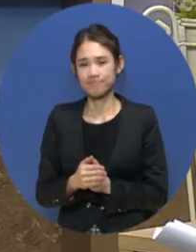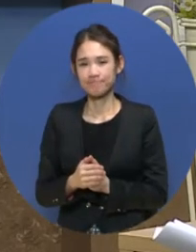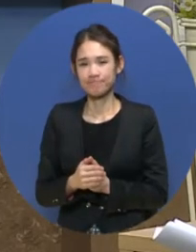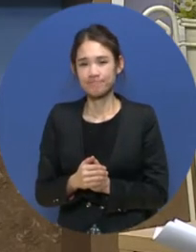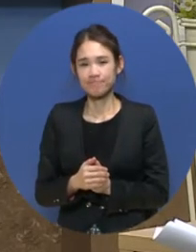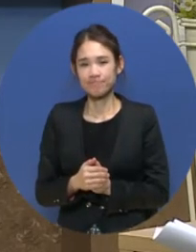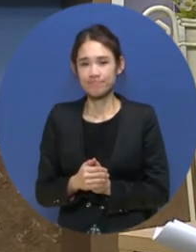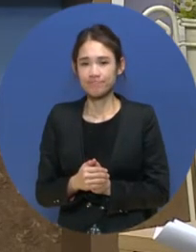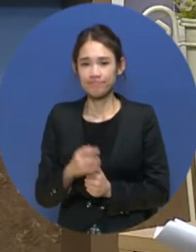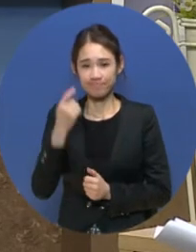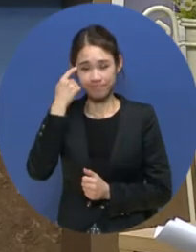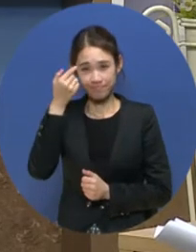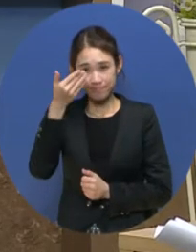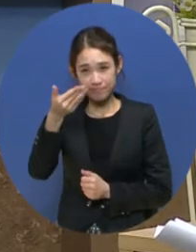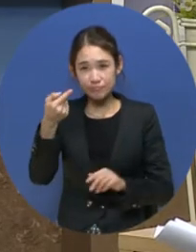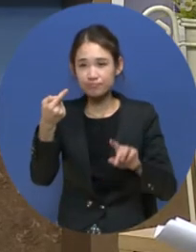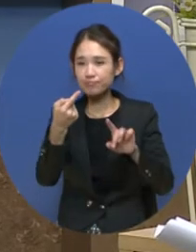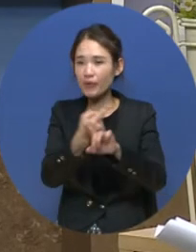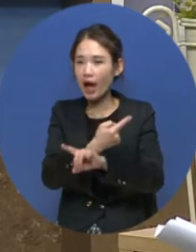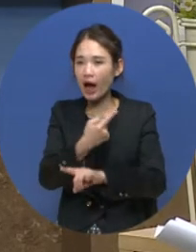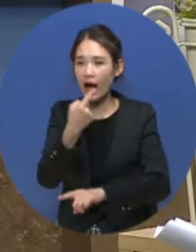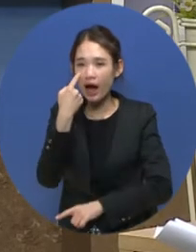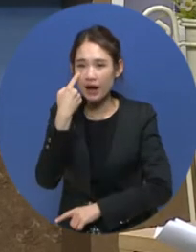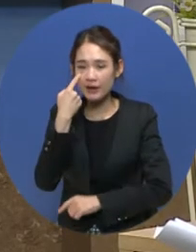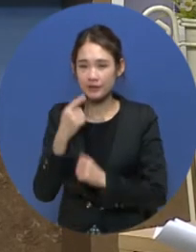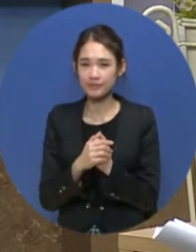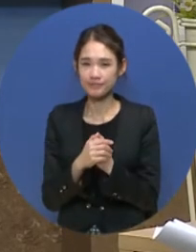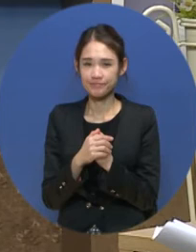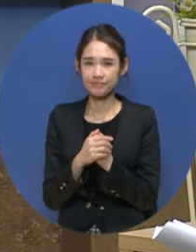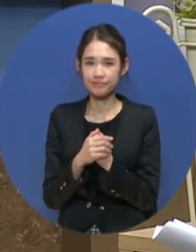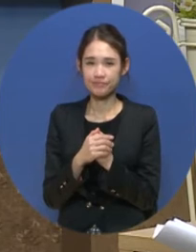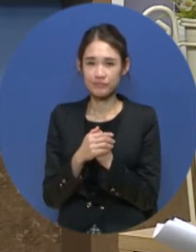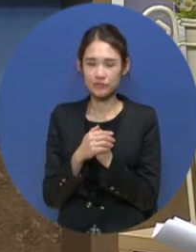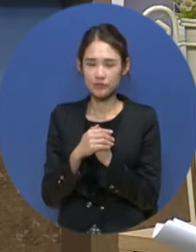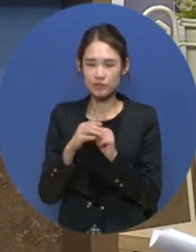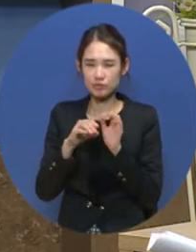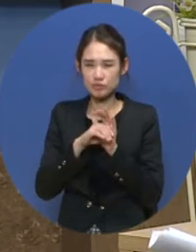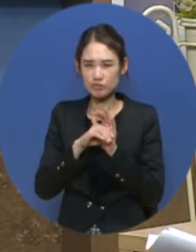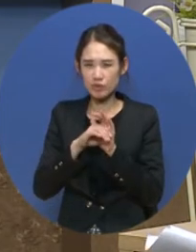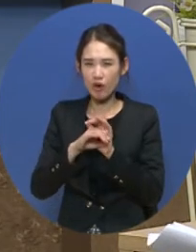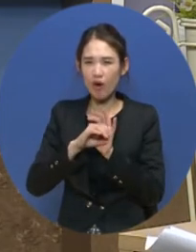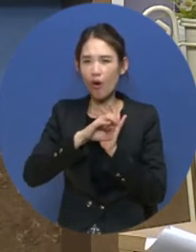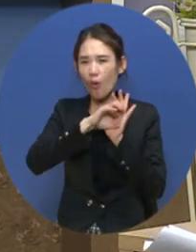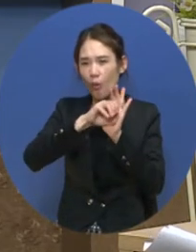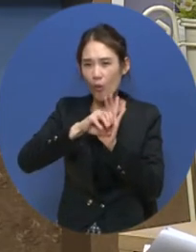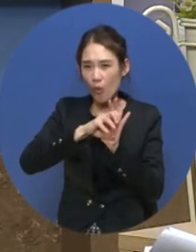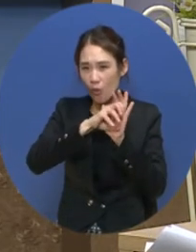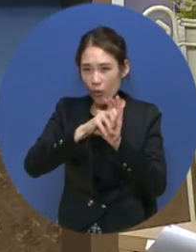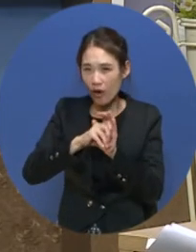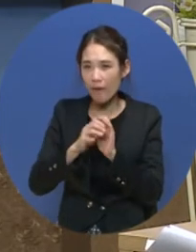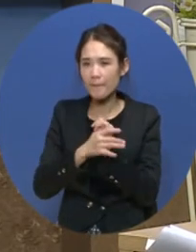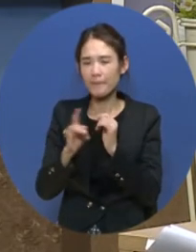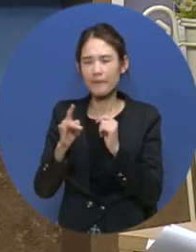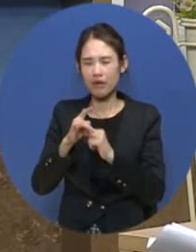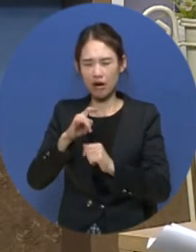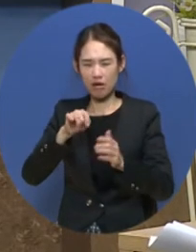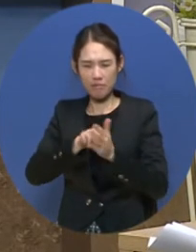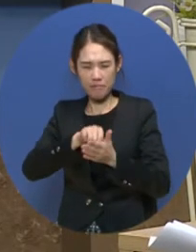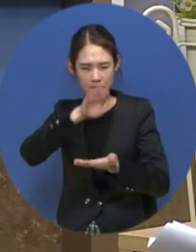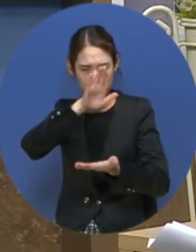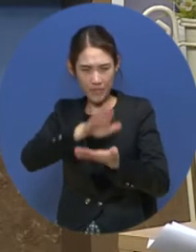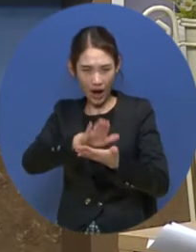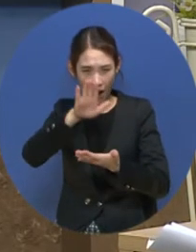그렇다면 이제 또 질문을 좀 바꿔보도록 하겠습니다. 네. 요즘 코로나19가 정말 핫 이슈죠. 우리나라뿐만